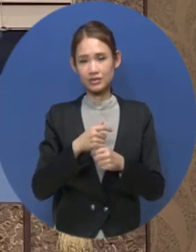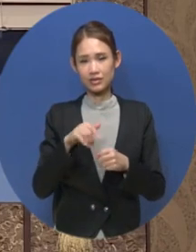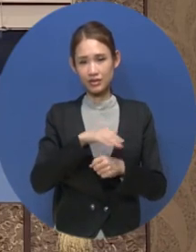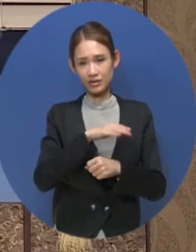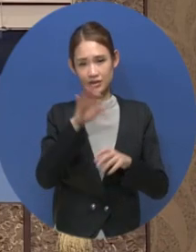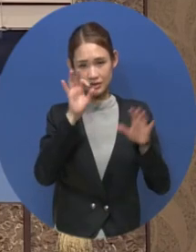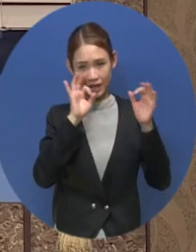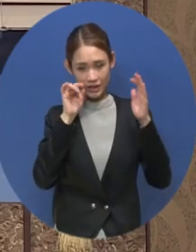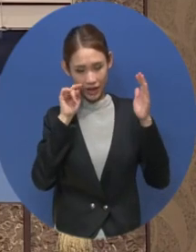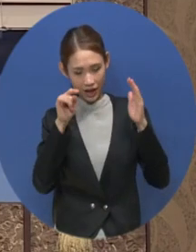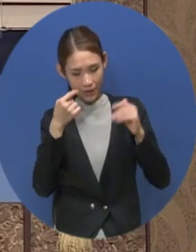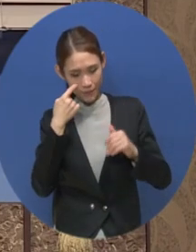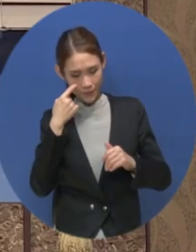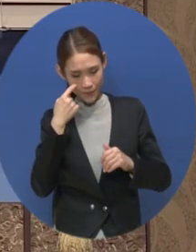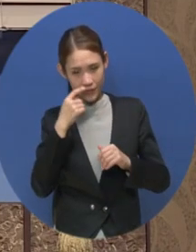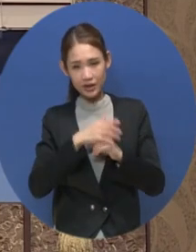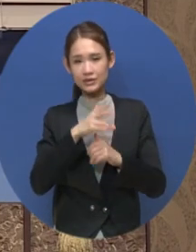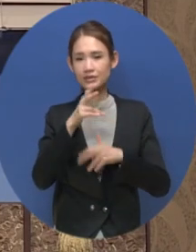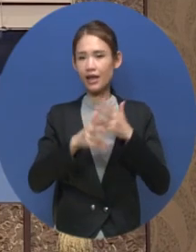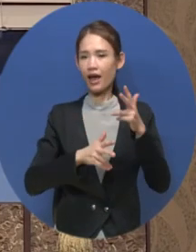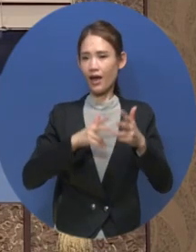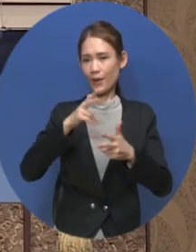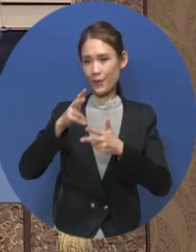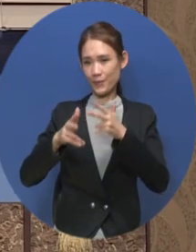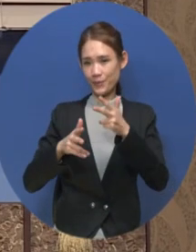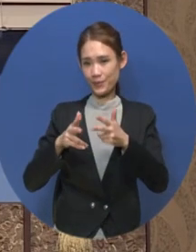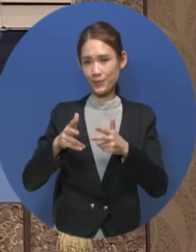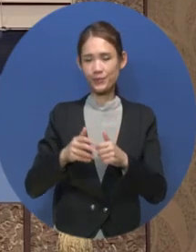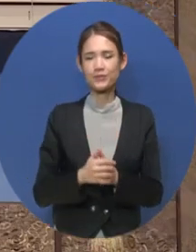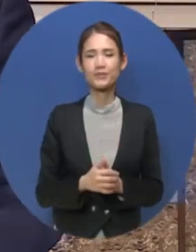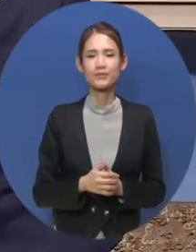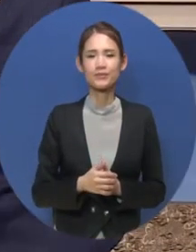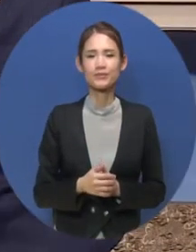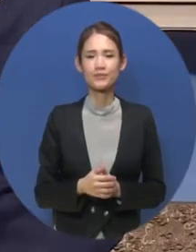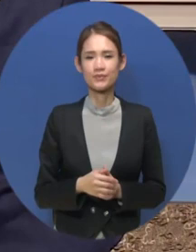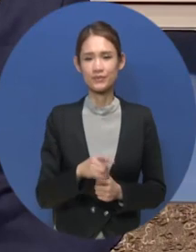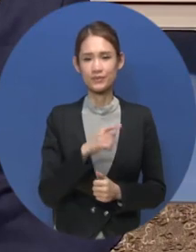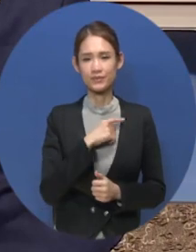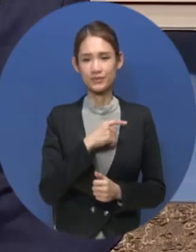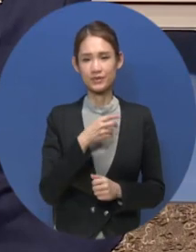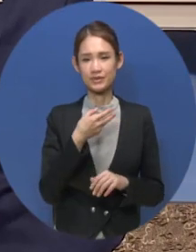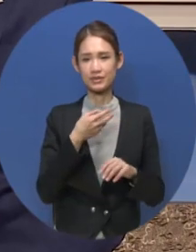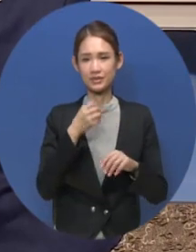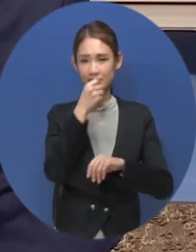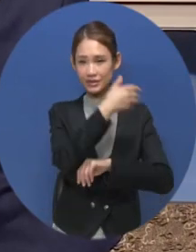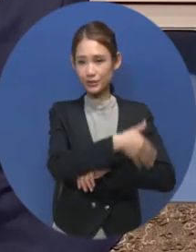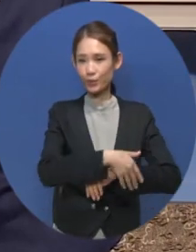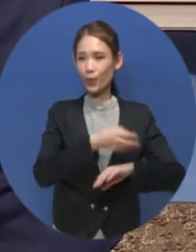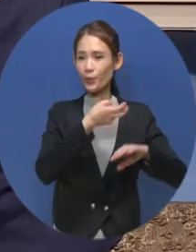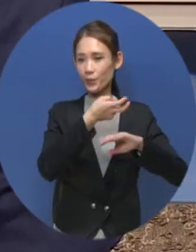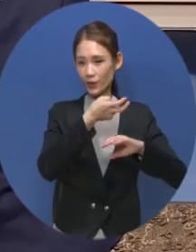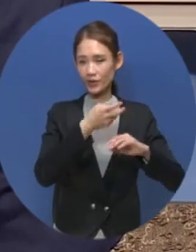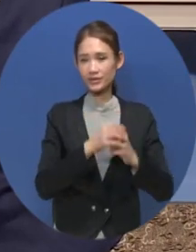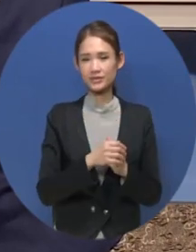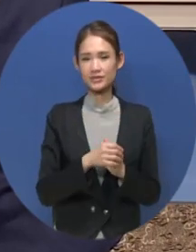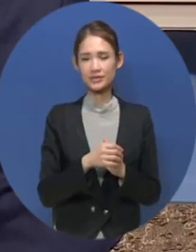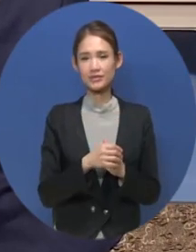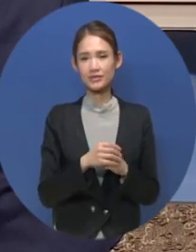저희가 한번 찾아가 보려고 그런 사업들을 지금 진행하고 있습니다. 네, 이게 명칭이 그러면 스포츠 버스인가요? 그렇습니다.